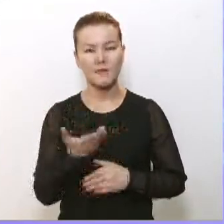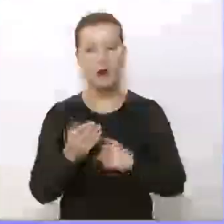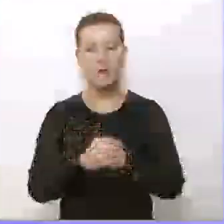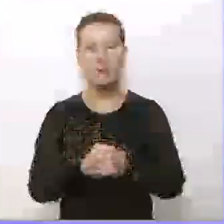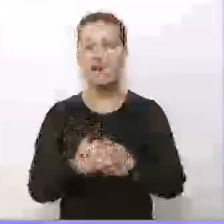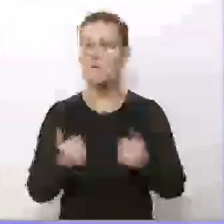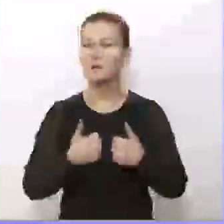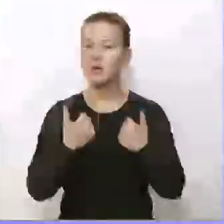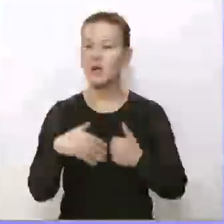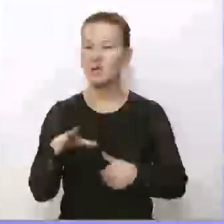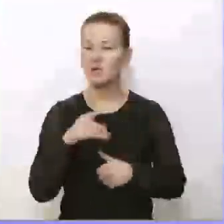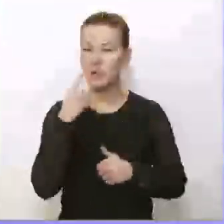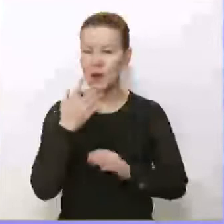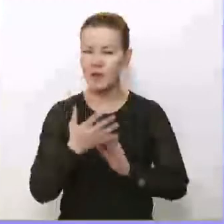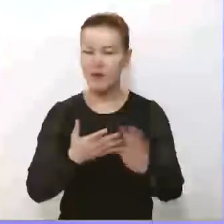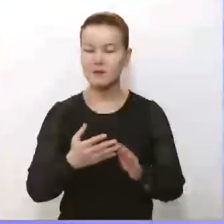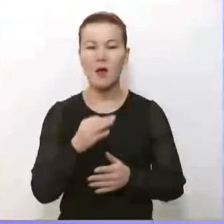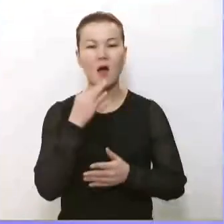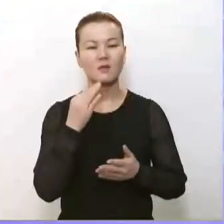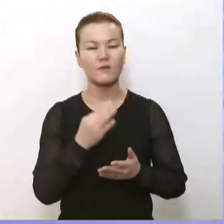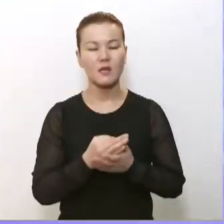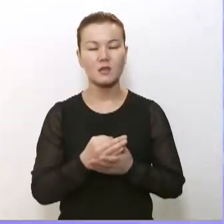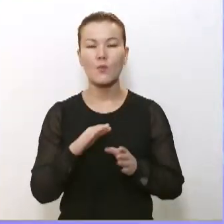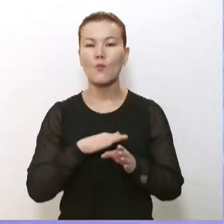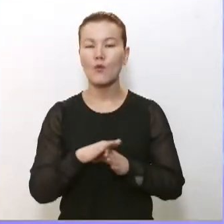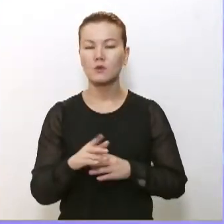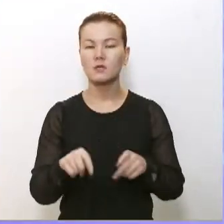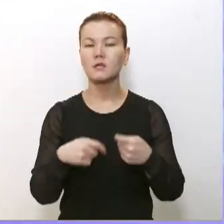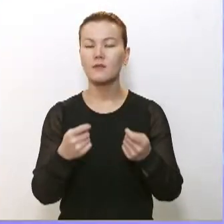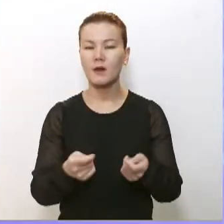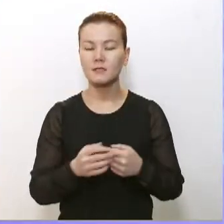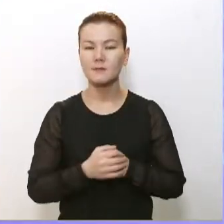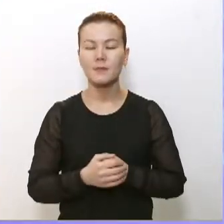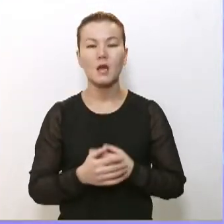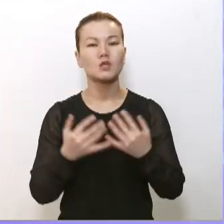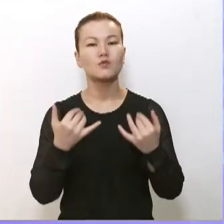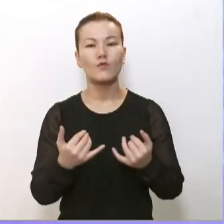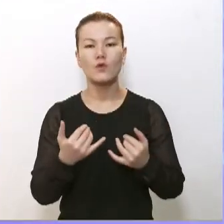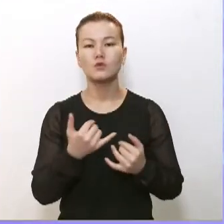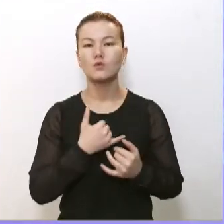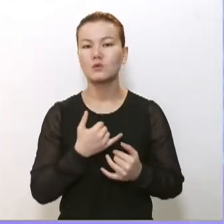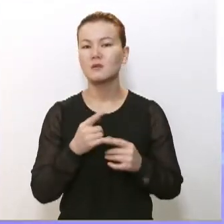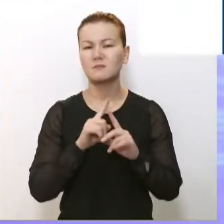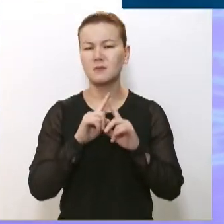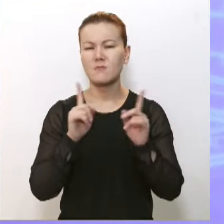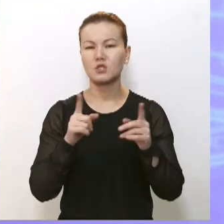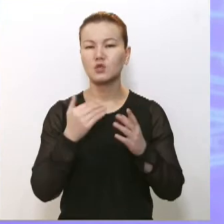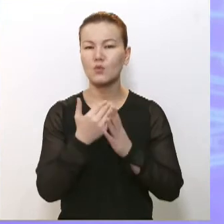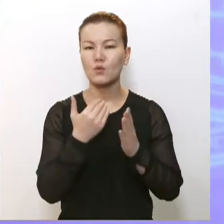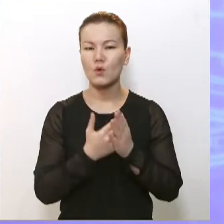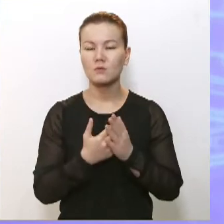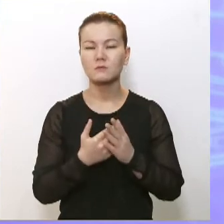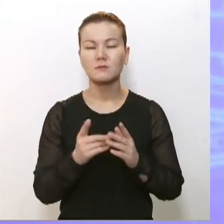постарайтесь все понять ответ и полное давать сегодня у нас необычный урок